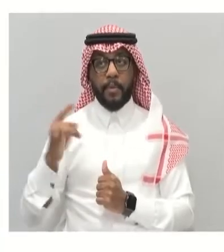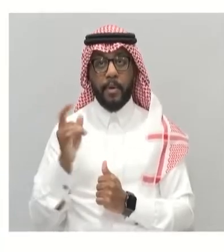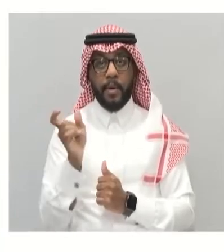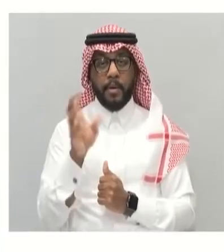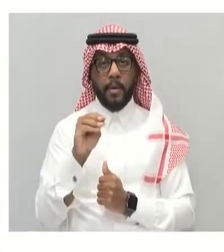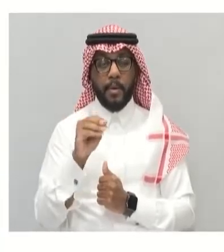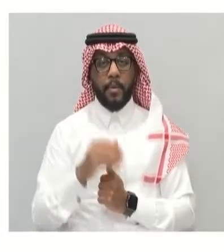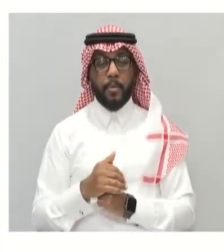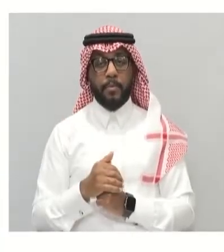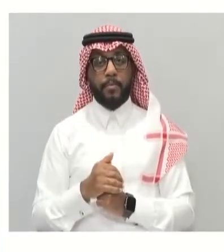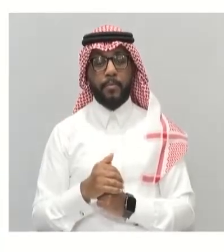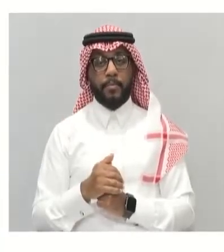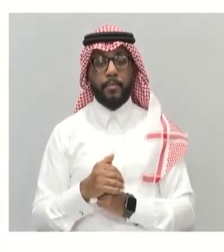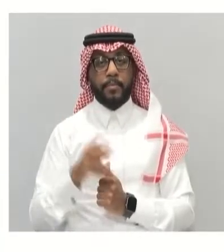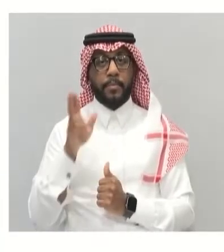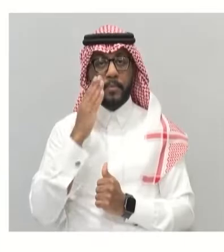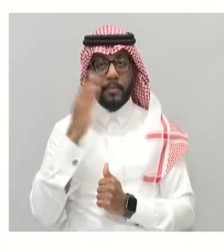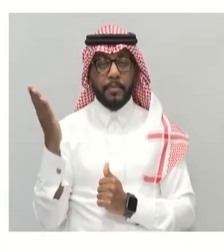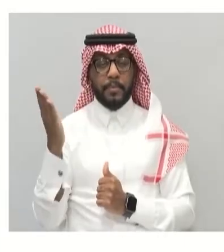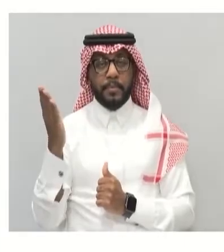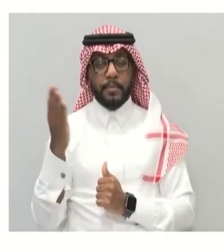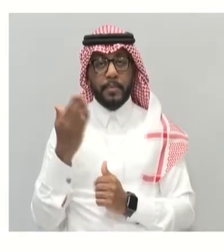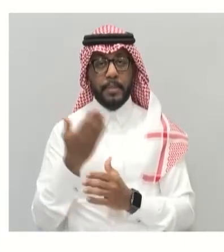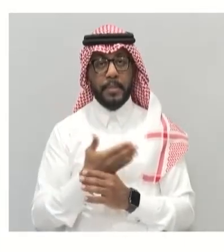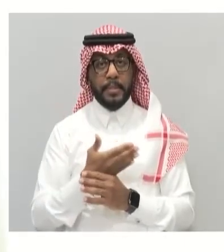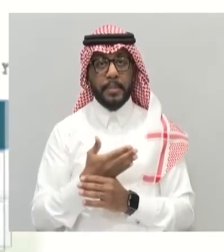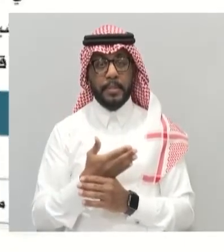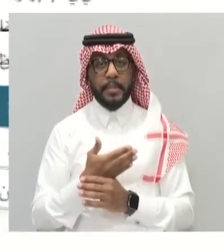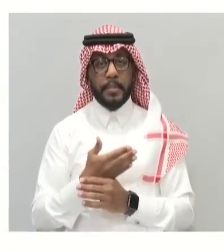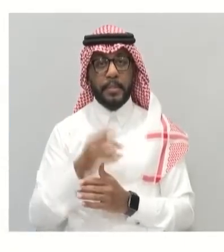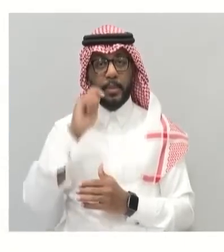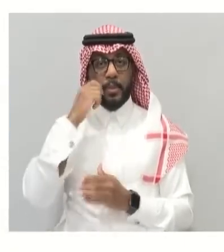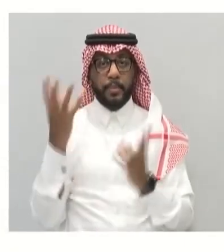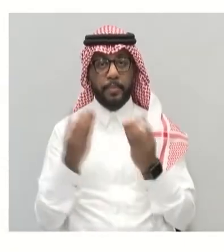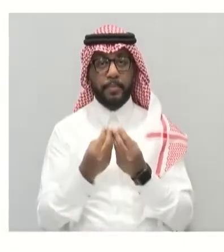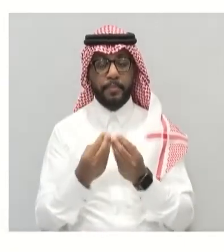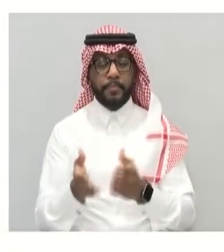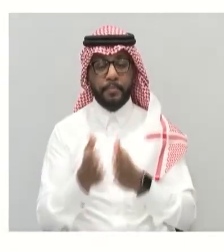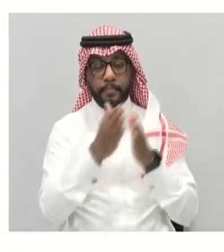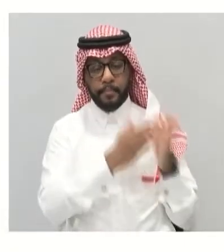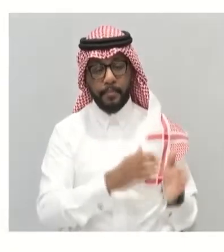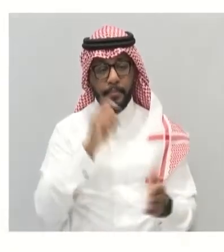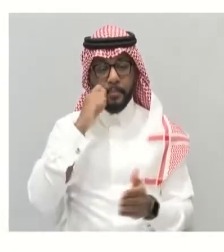سالم لانه جمع مذكر سالم كما ذكرنا اليا لانه جمع مذكر سالم